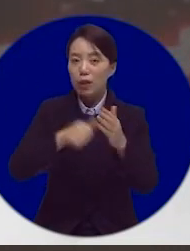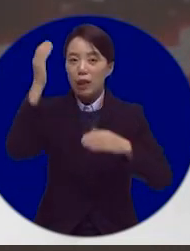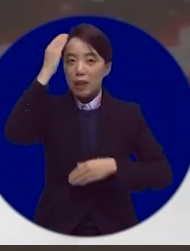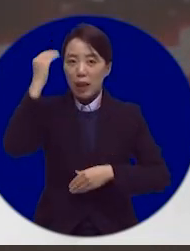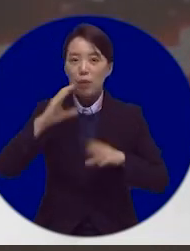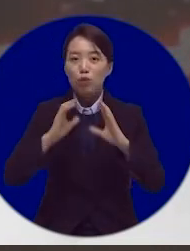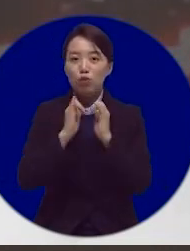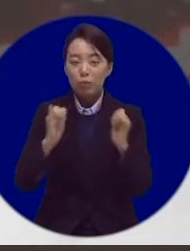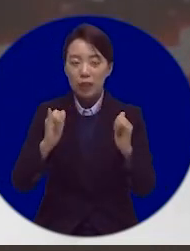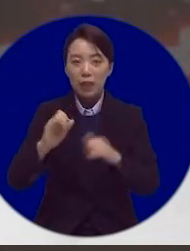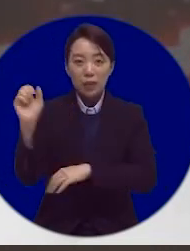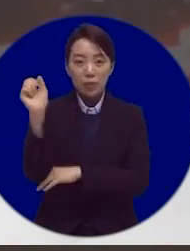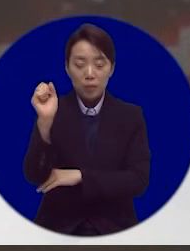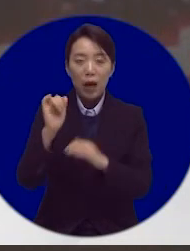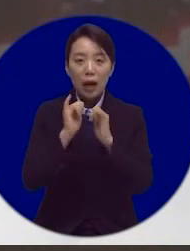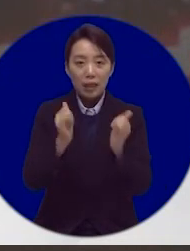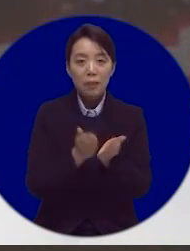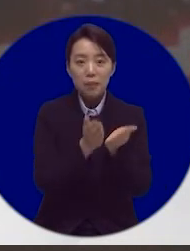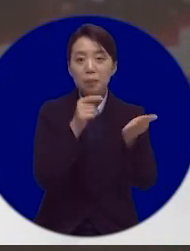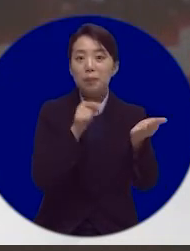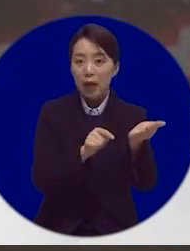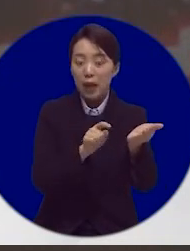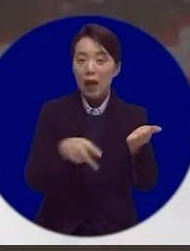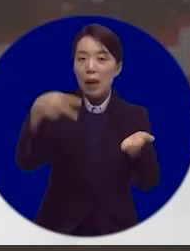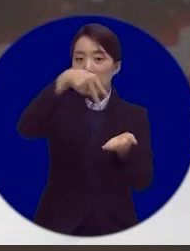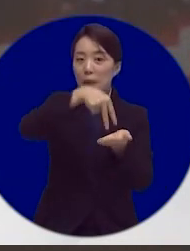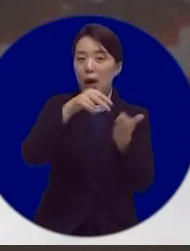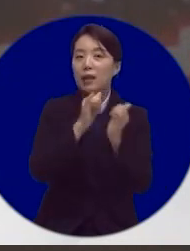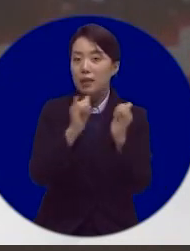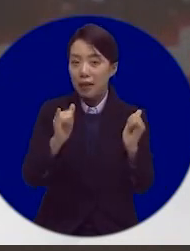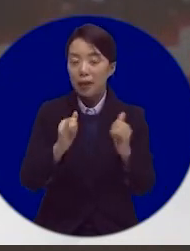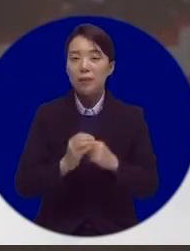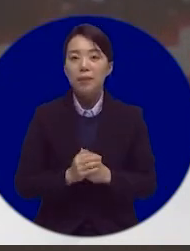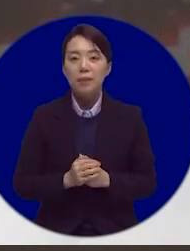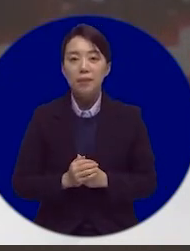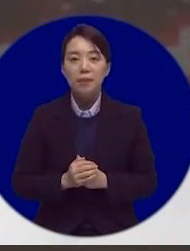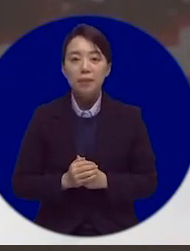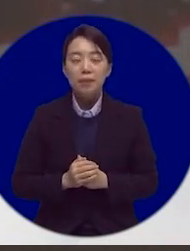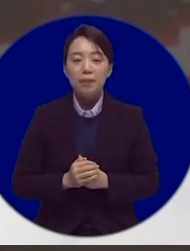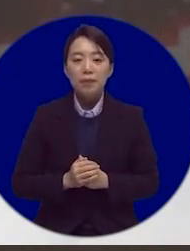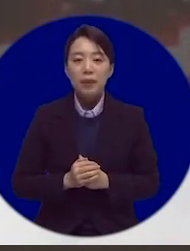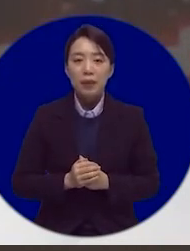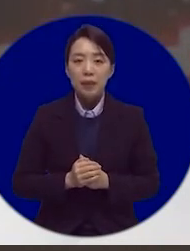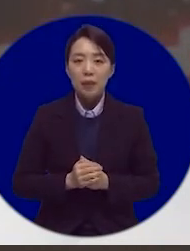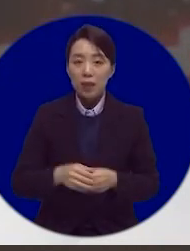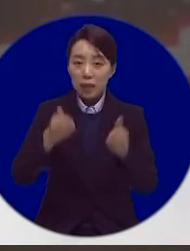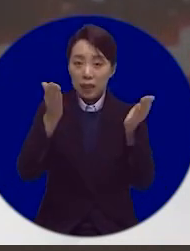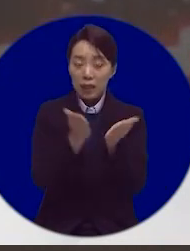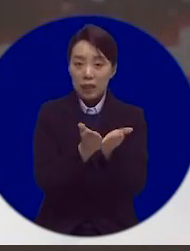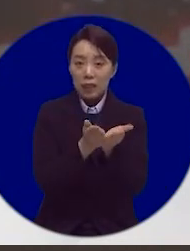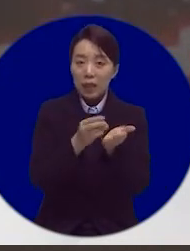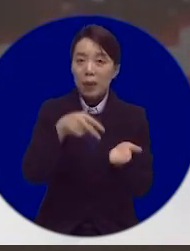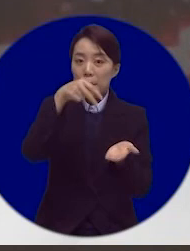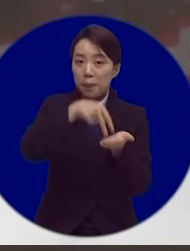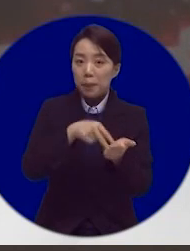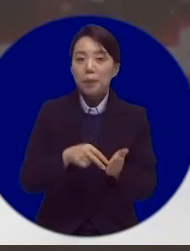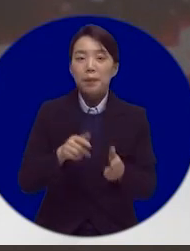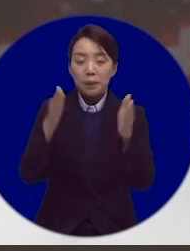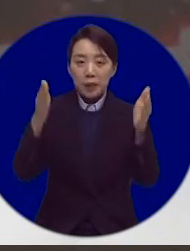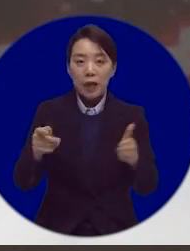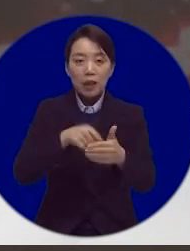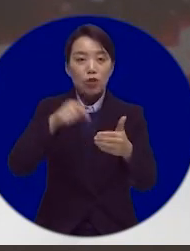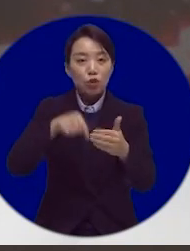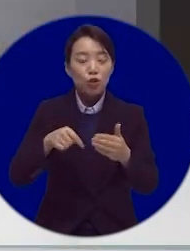대한민국 국민이 선장을 맡고 있는 원양어선 등에 승선하고 있는 선원을 대상으로 선상투표 기간 중 선장이 정한